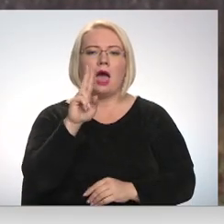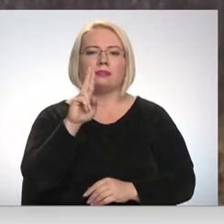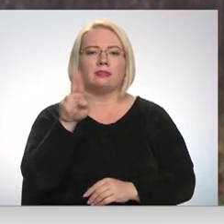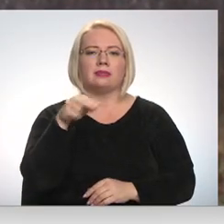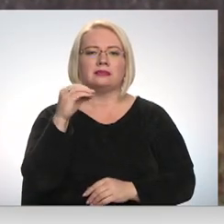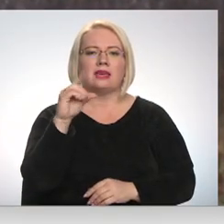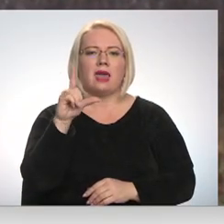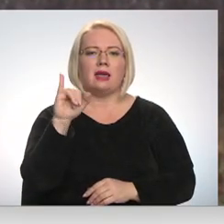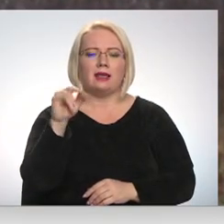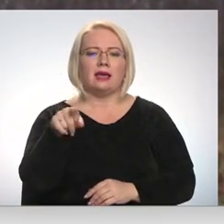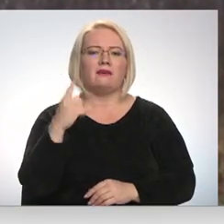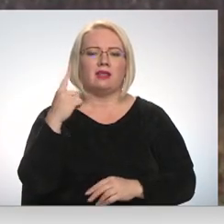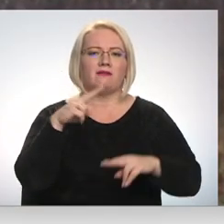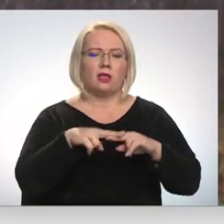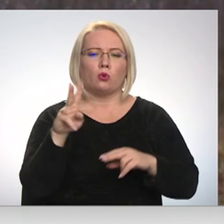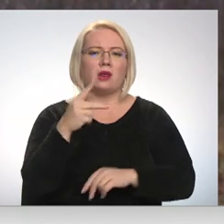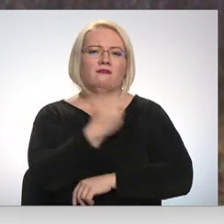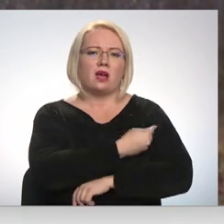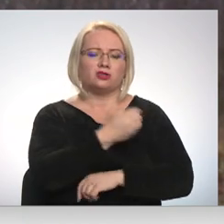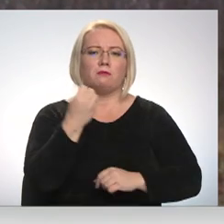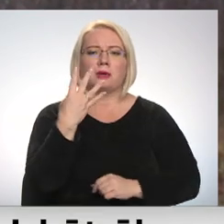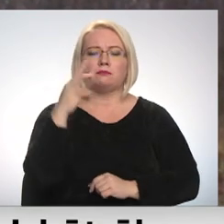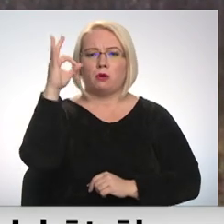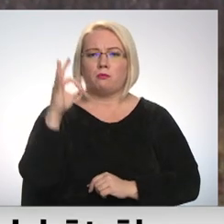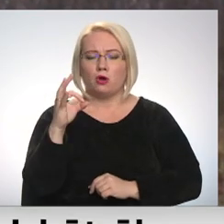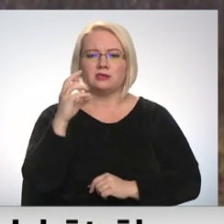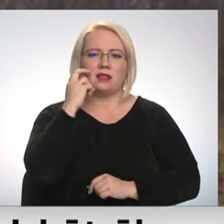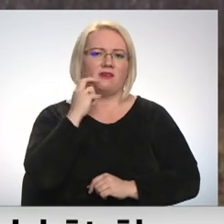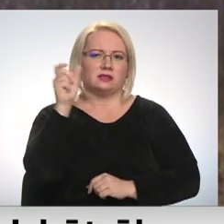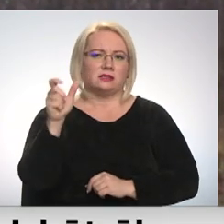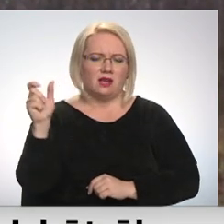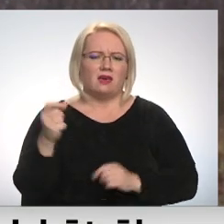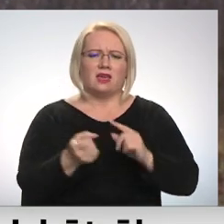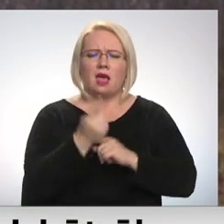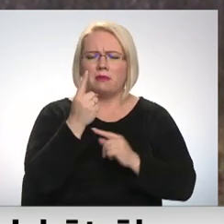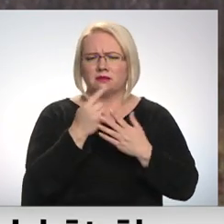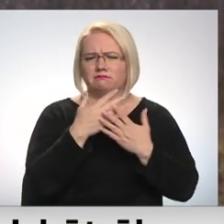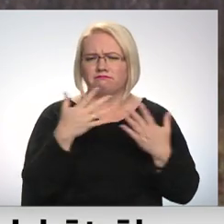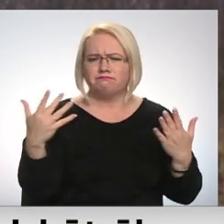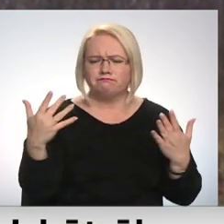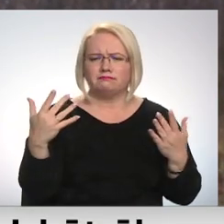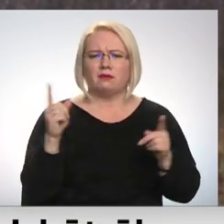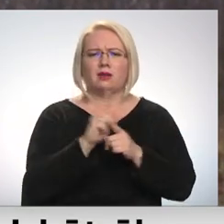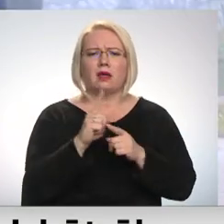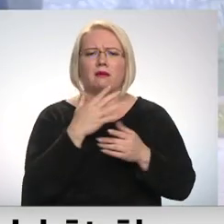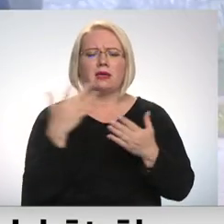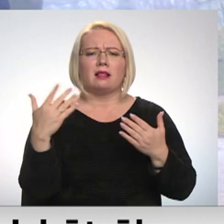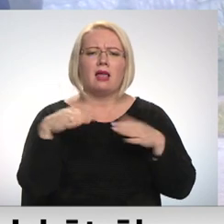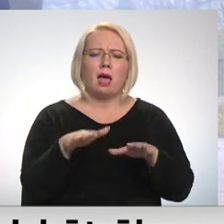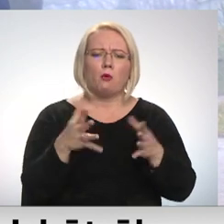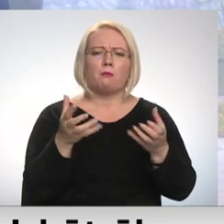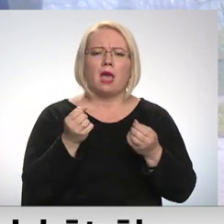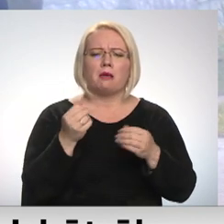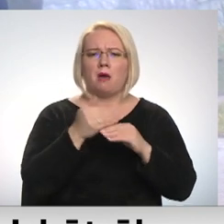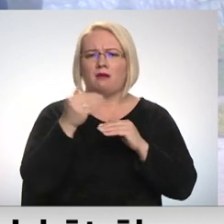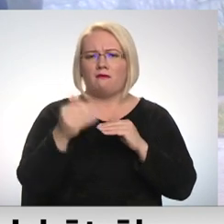Latvijai, kur vakcinējušīs viņa 15 procenti senioru. Iemesli tam ir daudzi dažaidi, ar esnojumi pieimti porokvālu. Tā